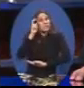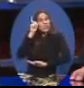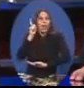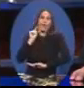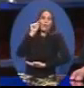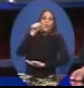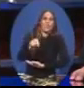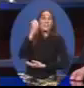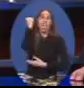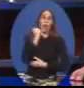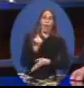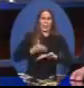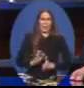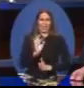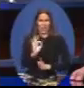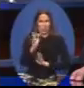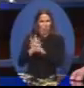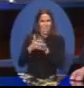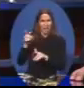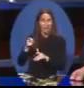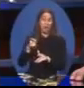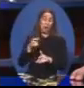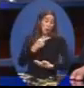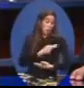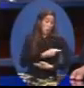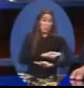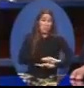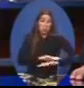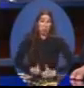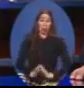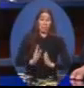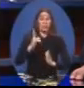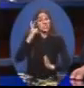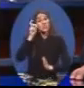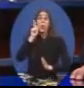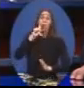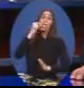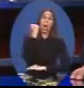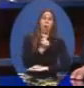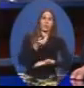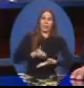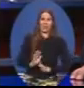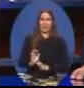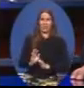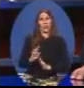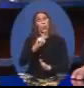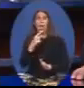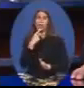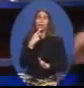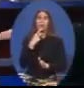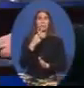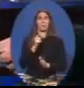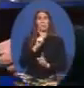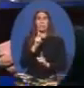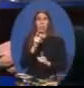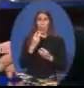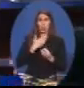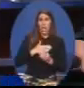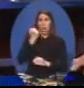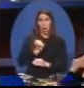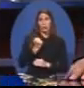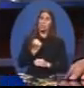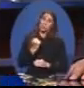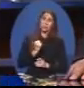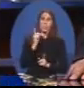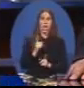ויהרוג את הבן שלו, אז אולי הגיע הזמן גם שישלים את זה, ויגיד, הקם להורגך, השכם והורגו, וילך לרצוח